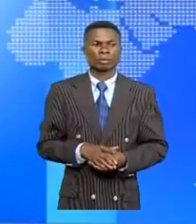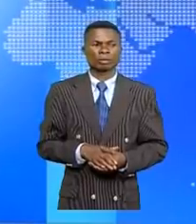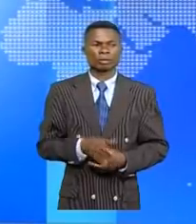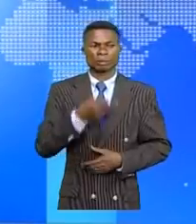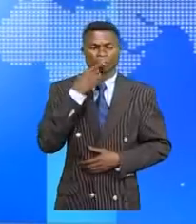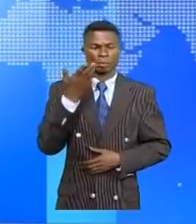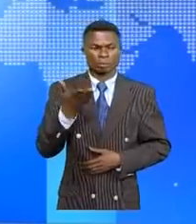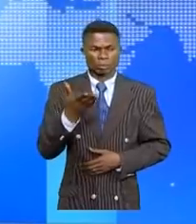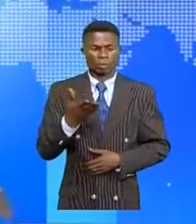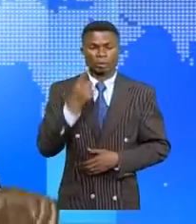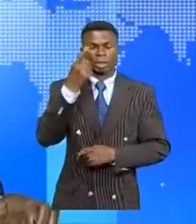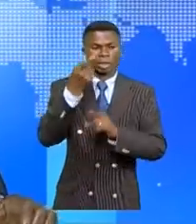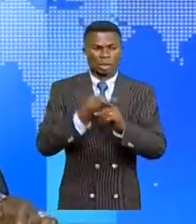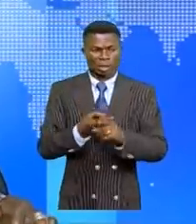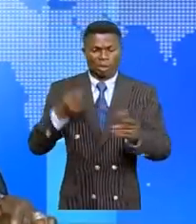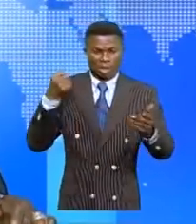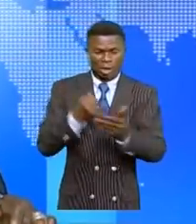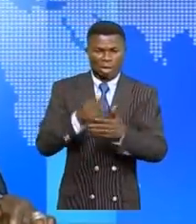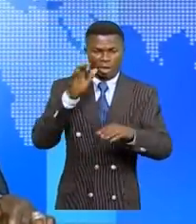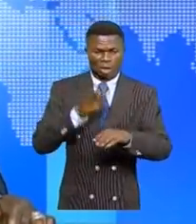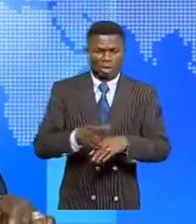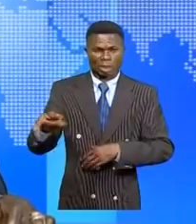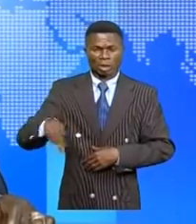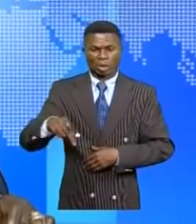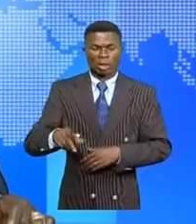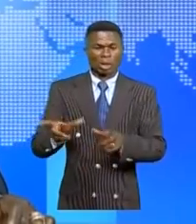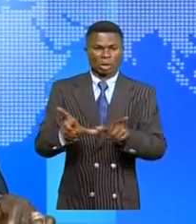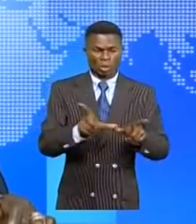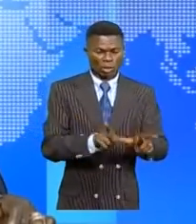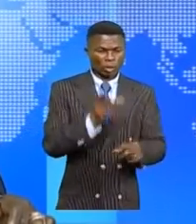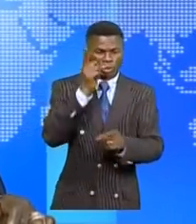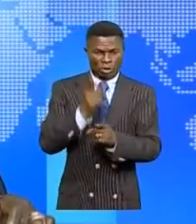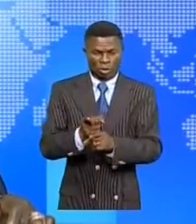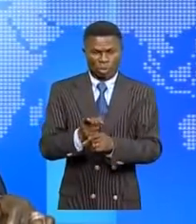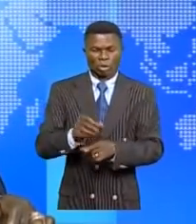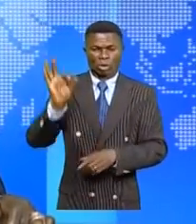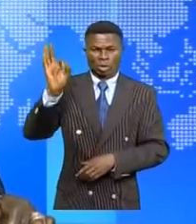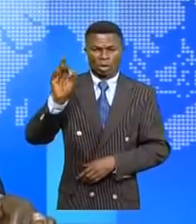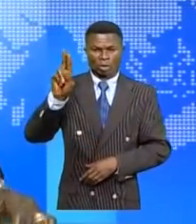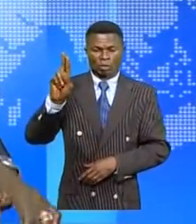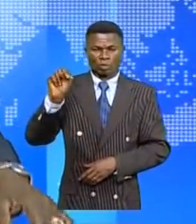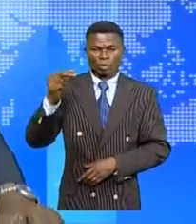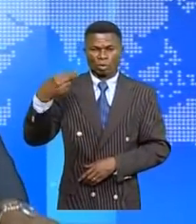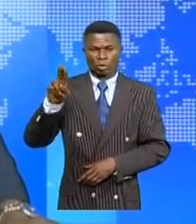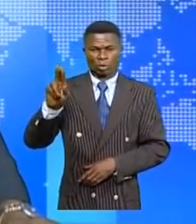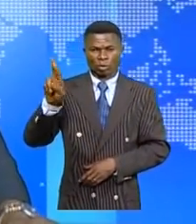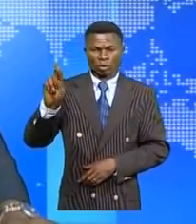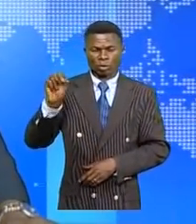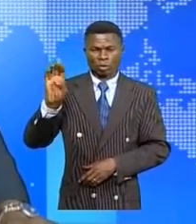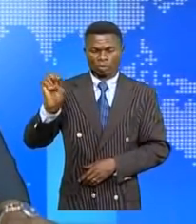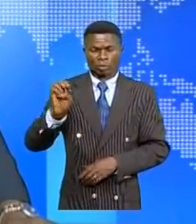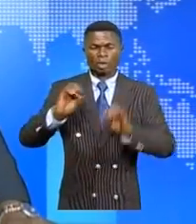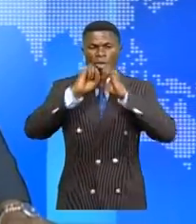Je disais, cela fait un mois qu'un incident s'est produit dans la province du Lualaba, plus précisément à Fungurume. Un train de marchandises de la